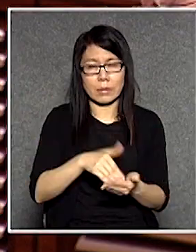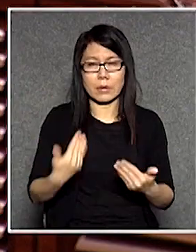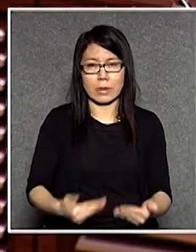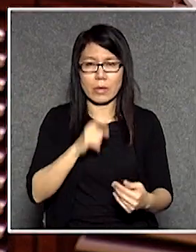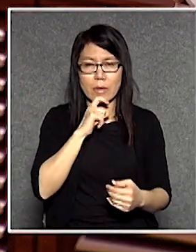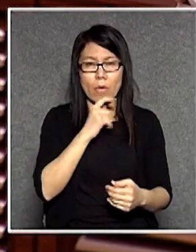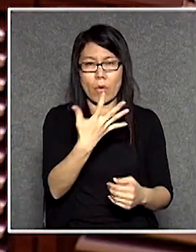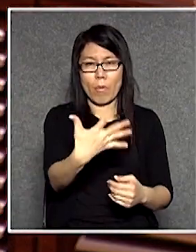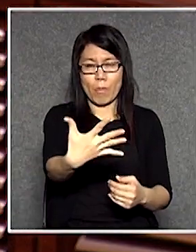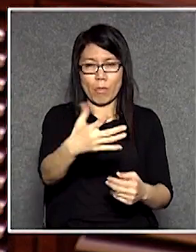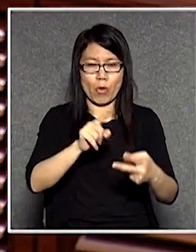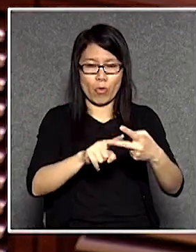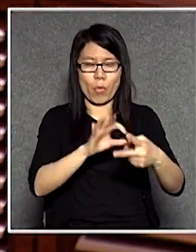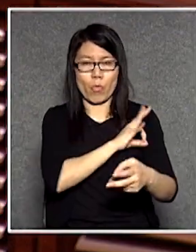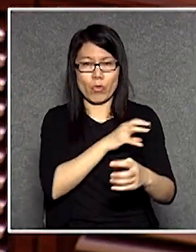會出聲明，